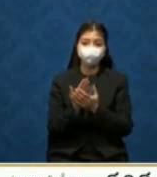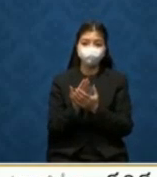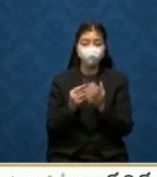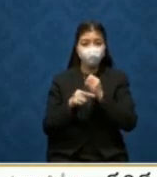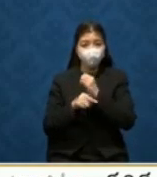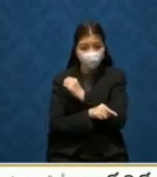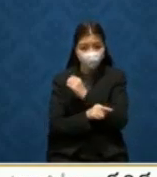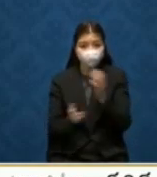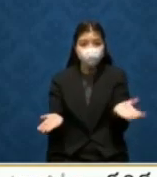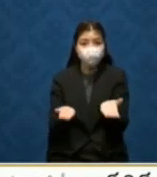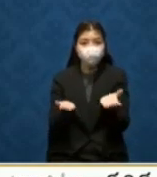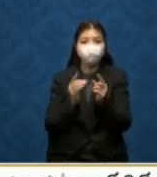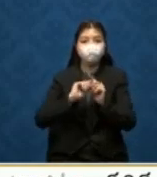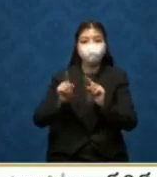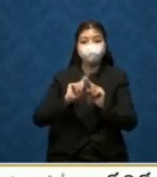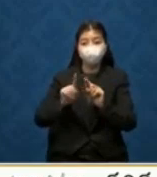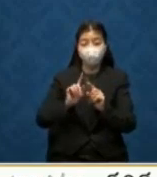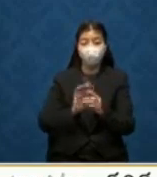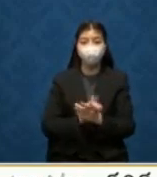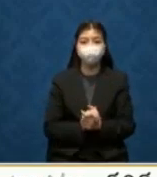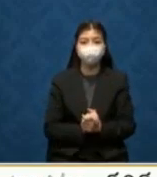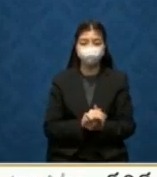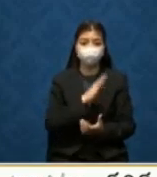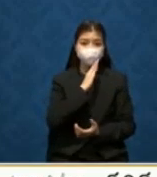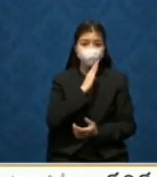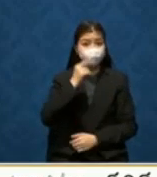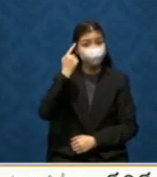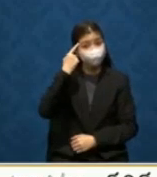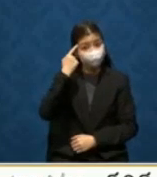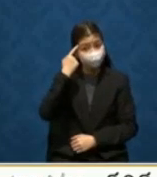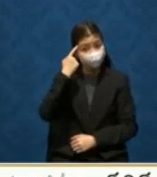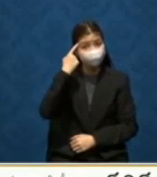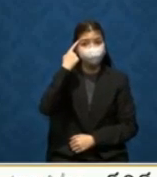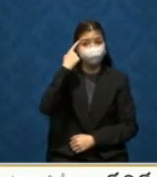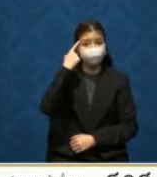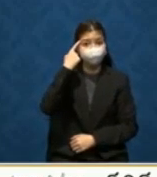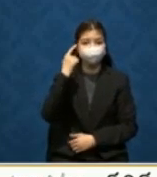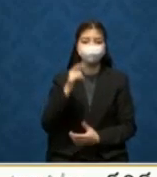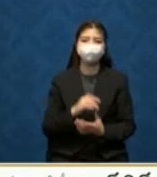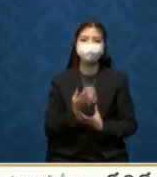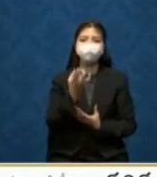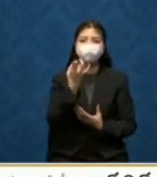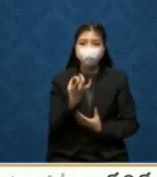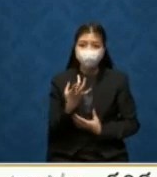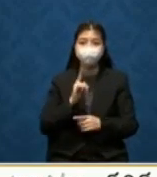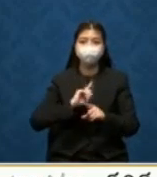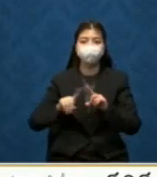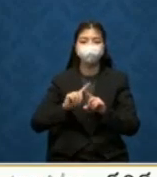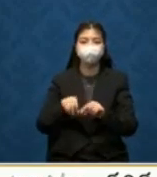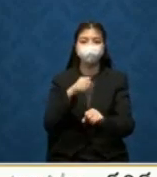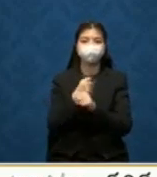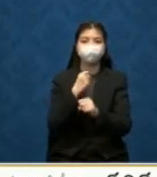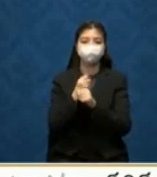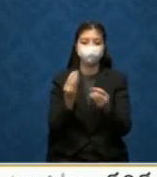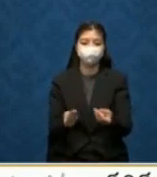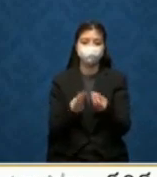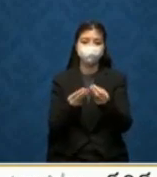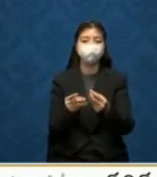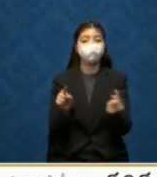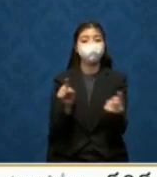อบายมุขวันนี้ท่านลองคิดดูสิครับอะไรบ้างที่ทันที่ท่านทำให้กับ